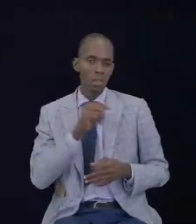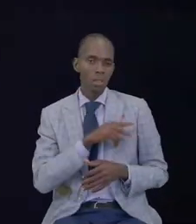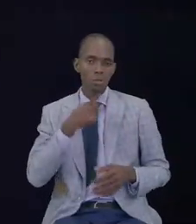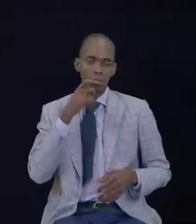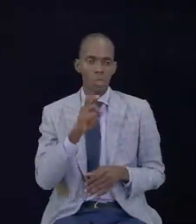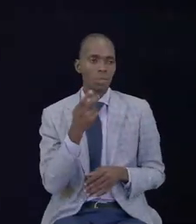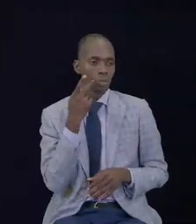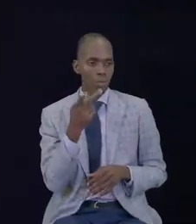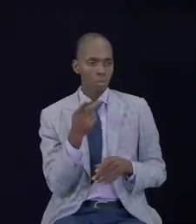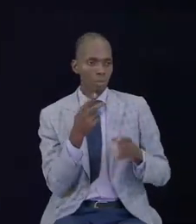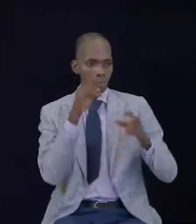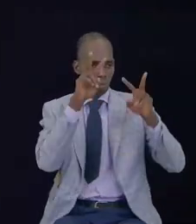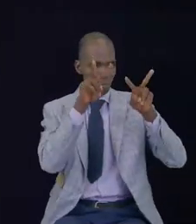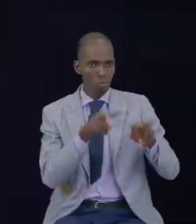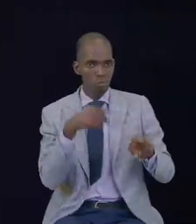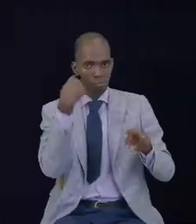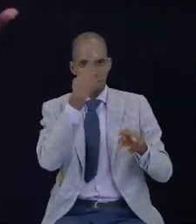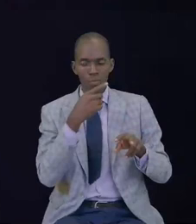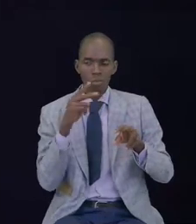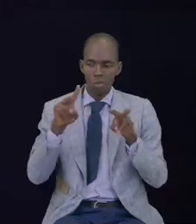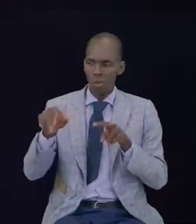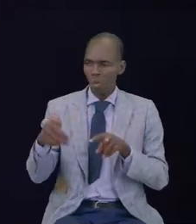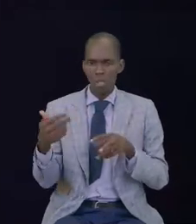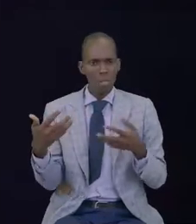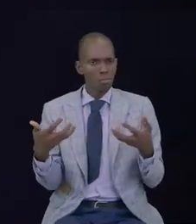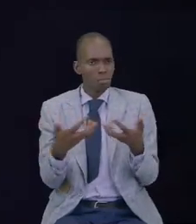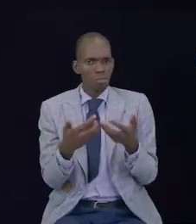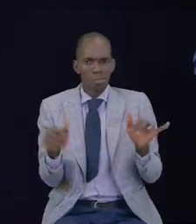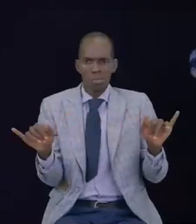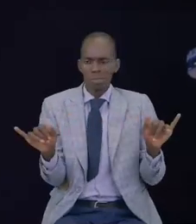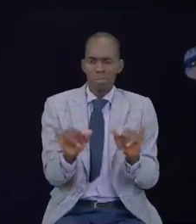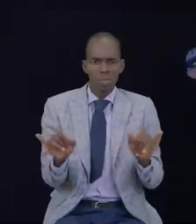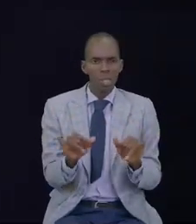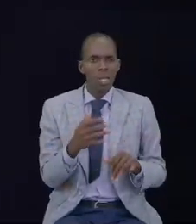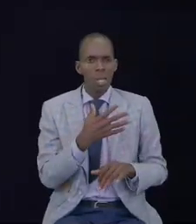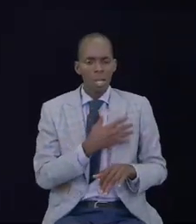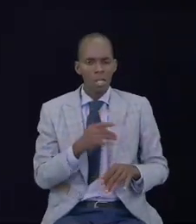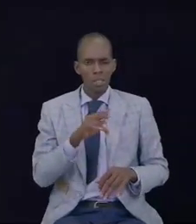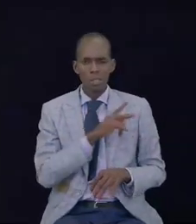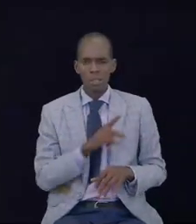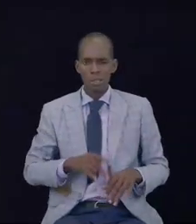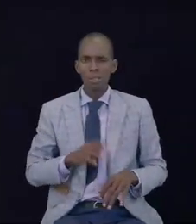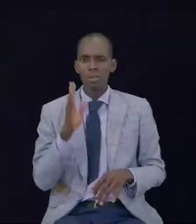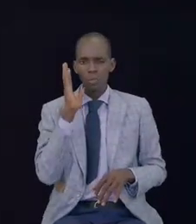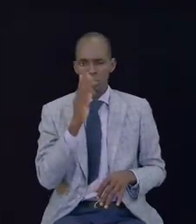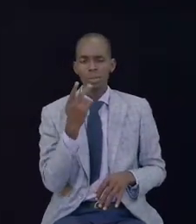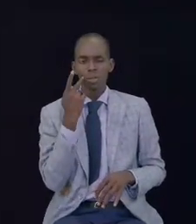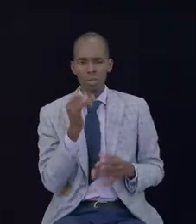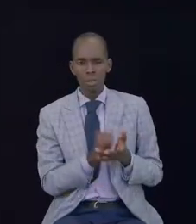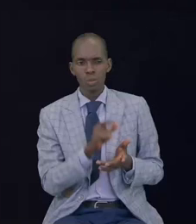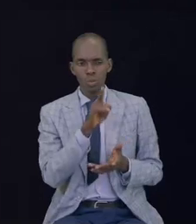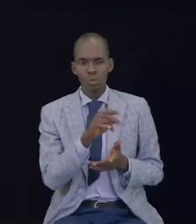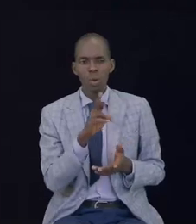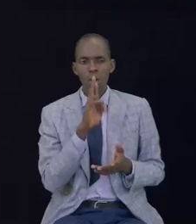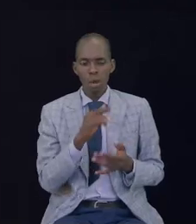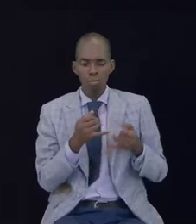enfants de ton âge et les gens comme toi. Et il verra que ton